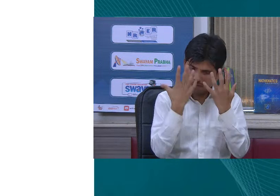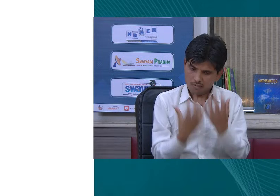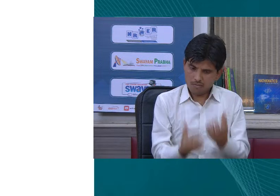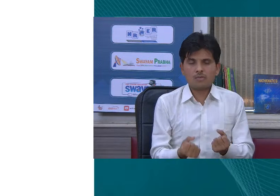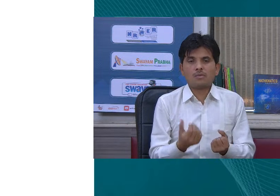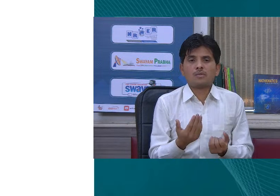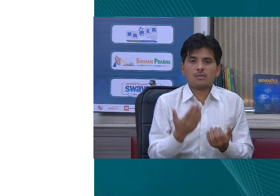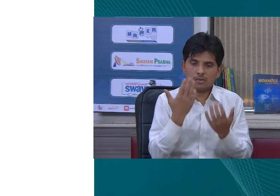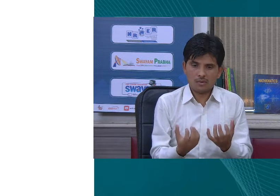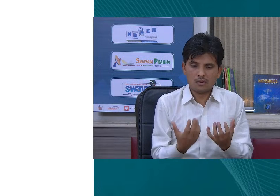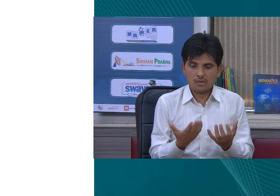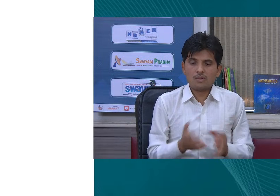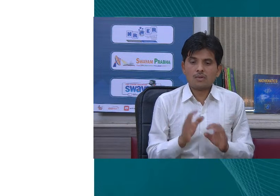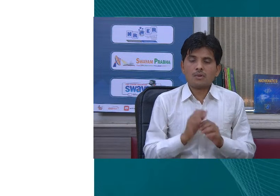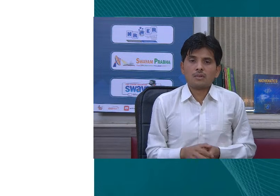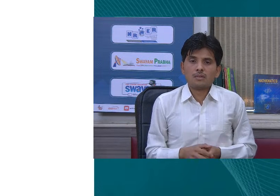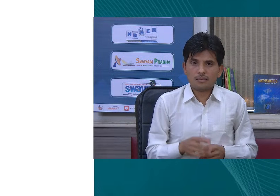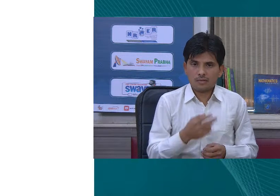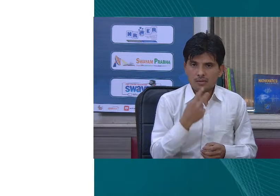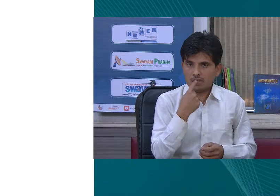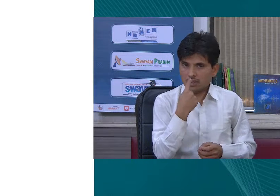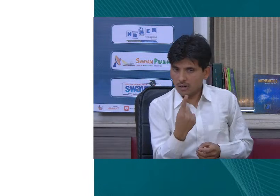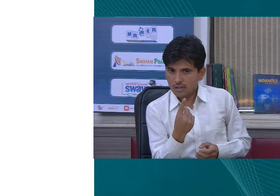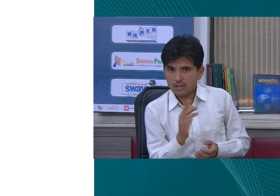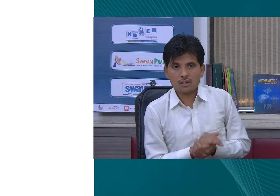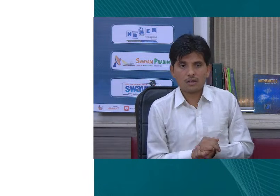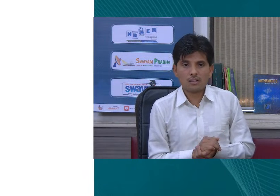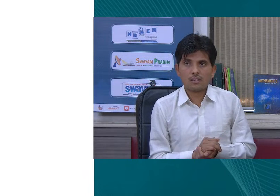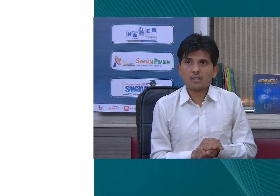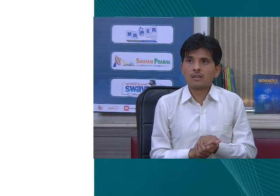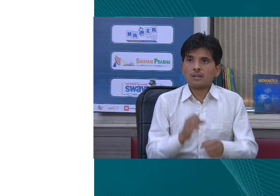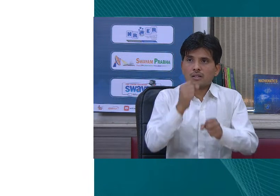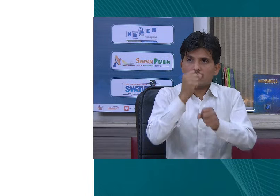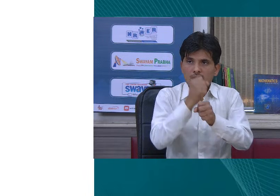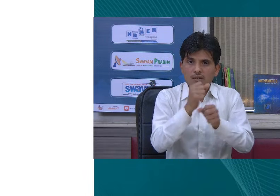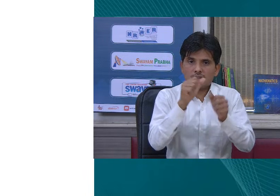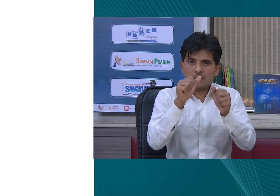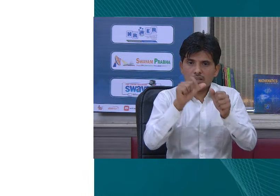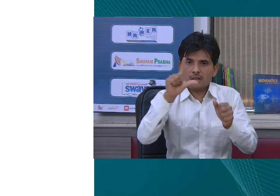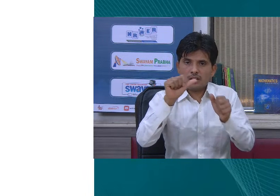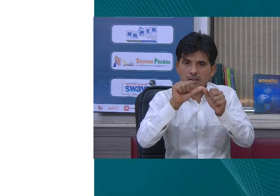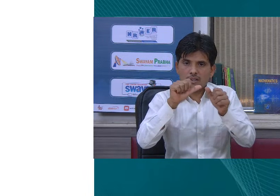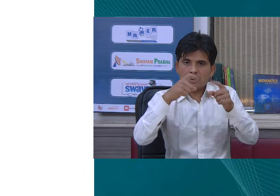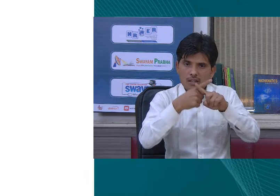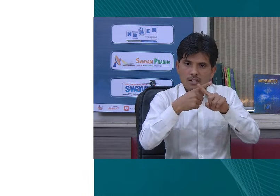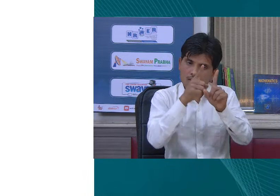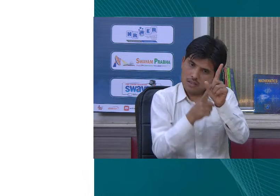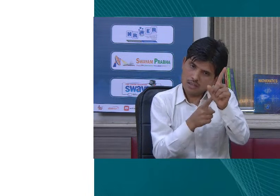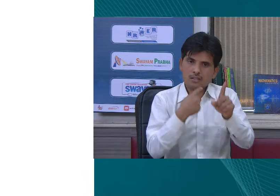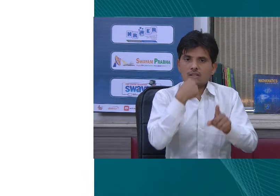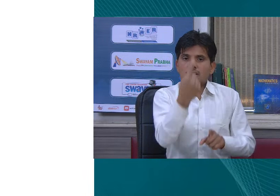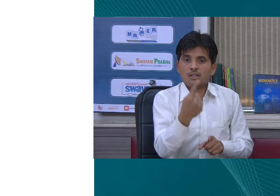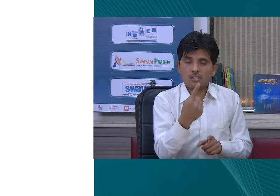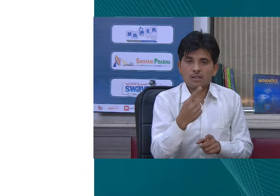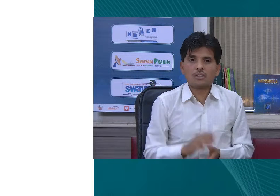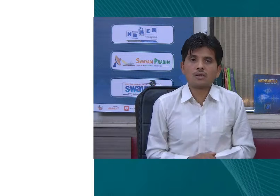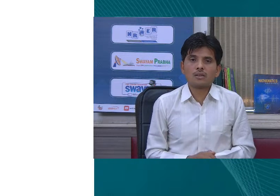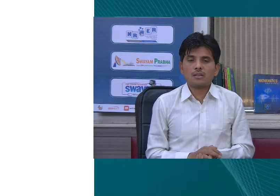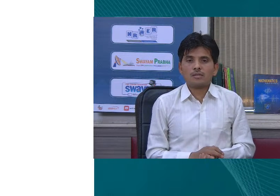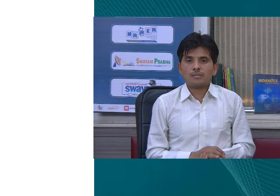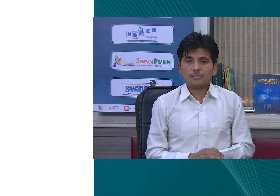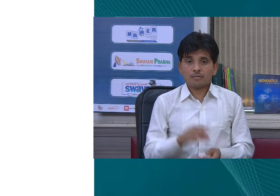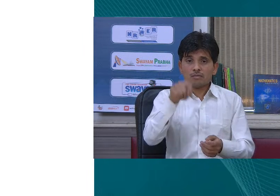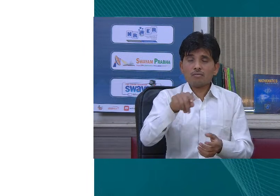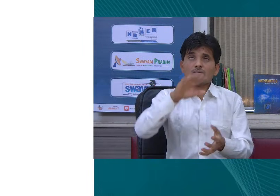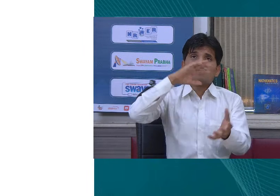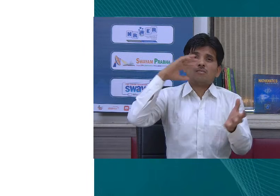हैं, वो उन्हें हम कहते हैं दे आर गैलेक्सीज। एंड इन आवर यूनिवर्स, इस